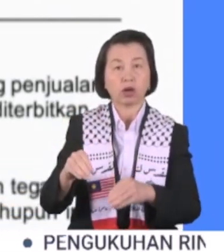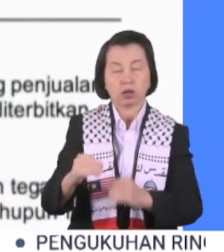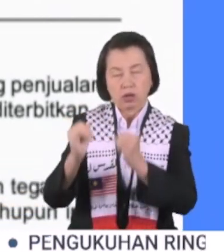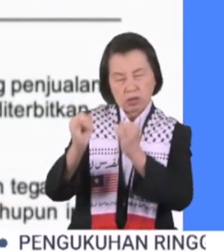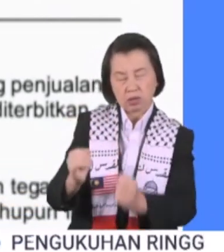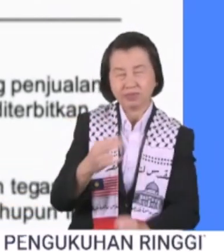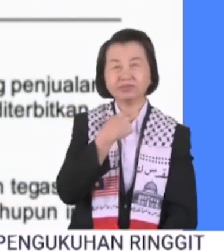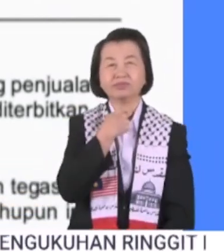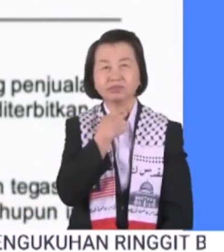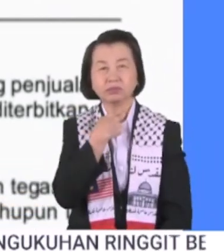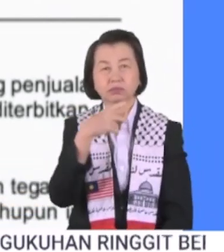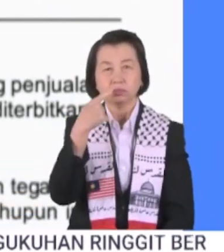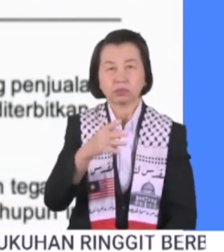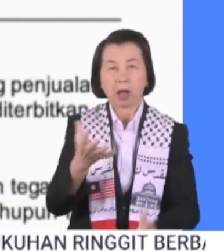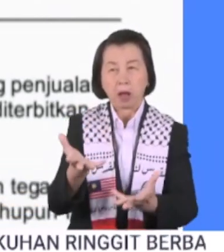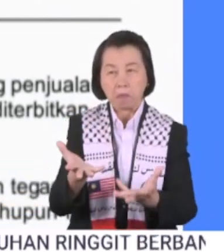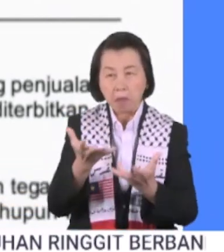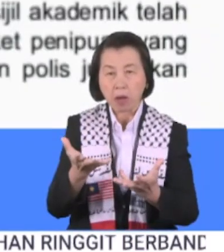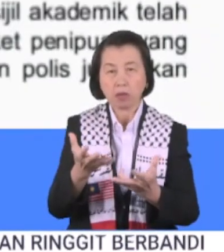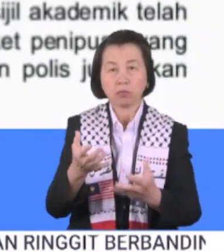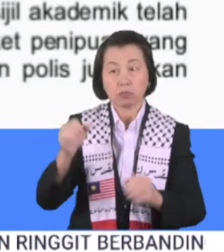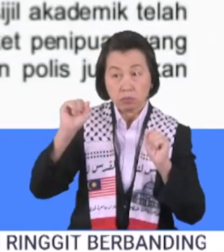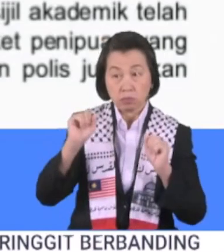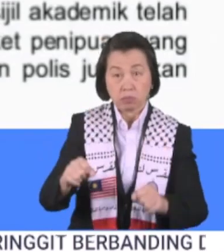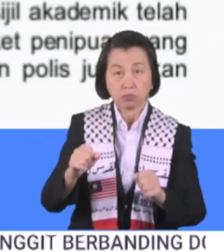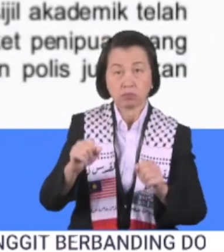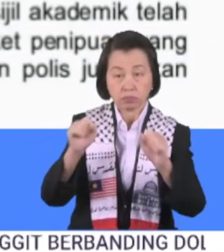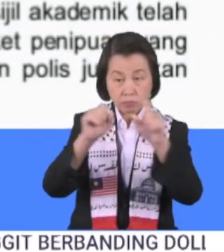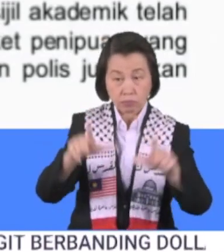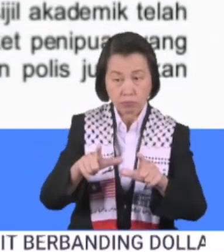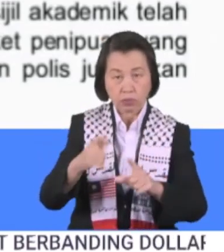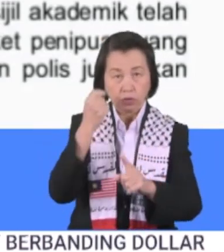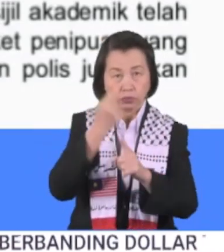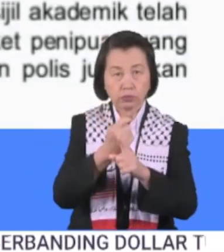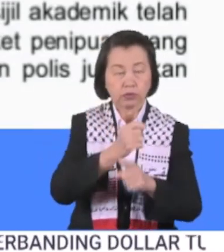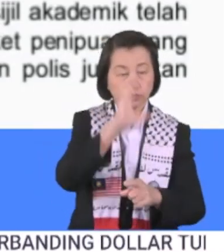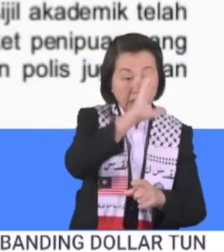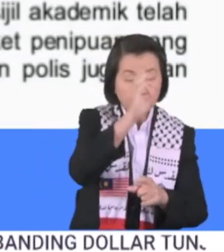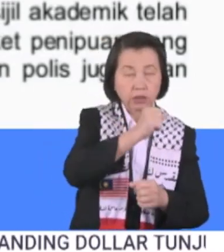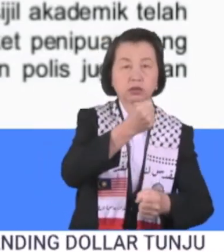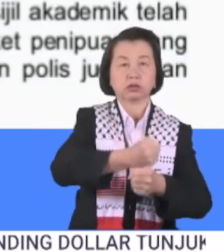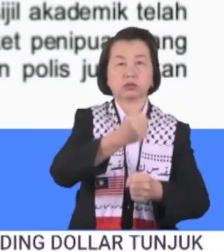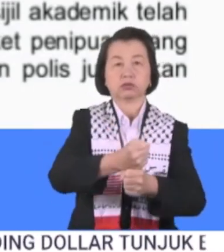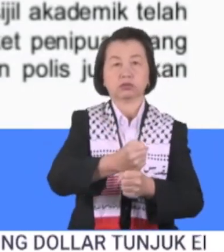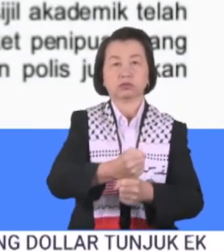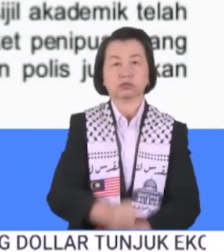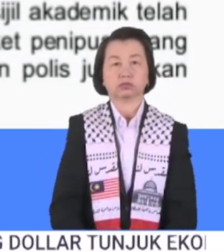individu yang terdesak untuk memiliki kelayakan akademik bagi tujuan mencari pekerjaan.